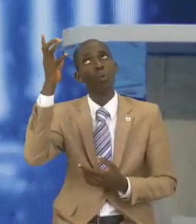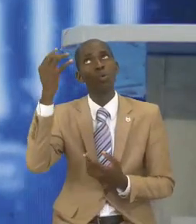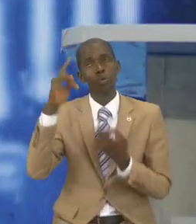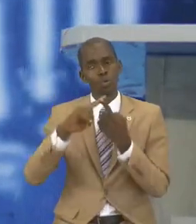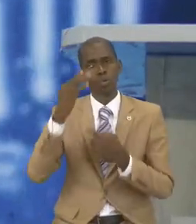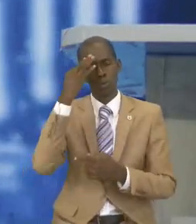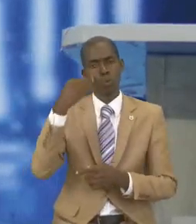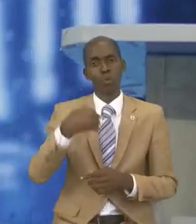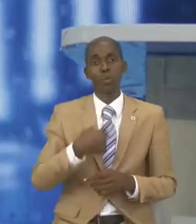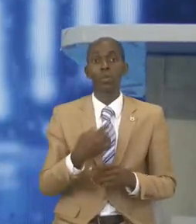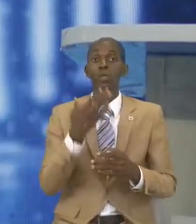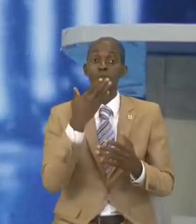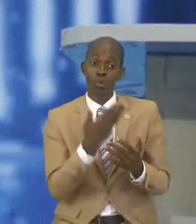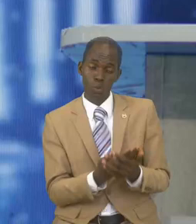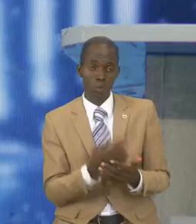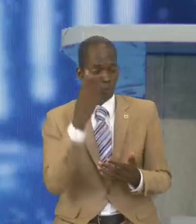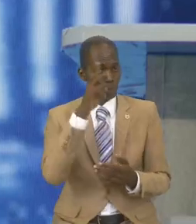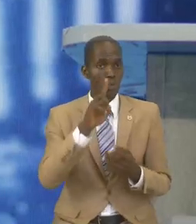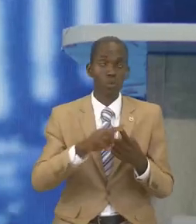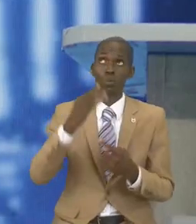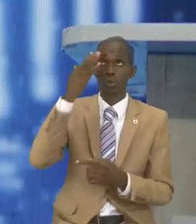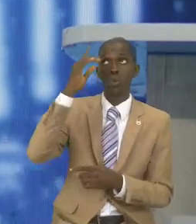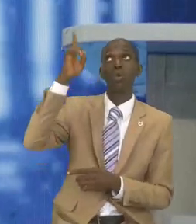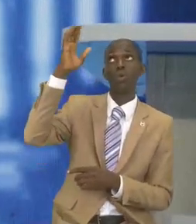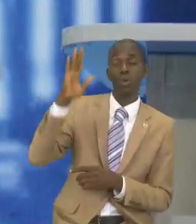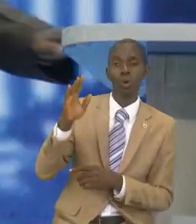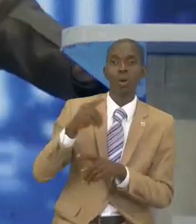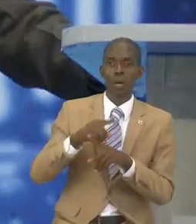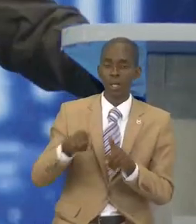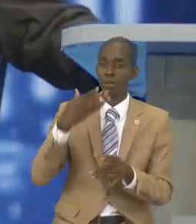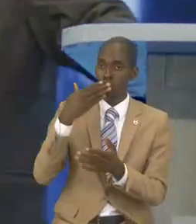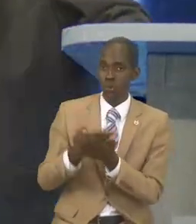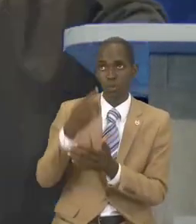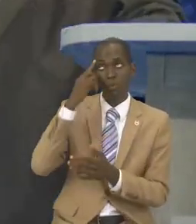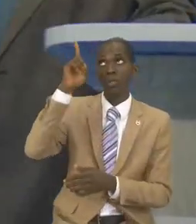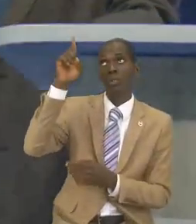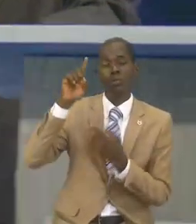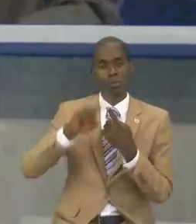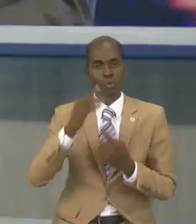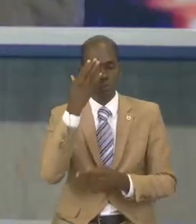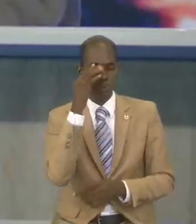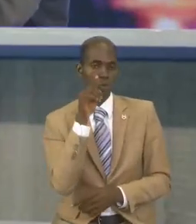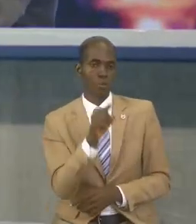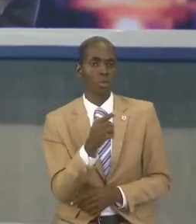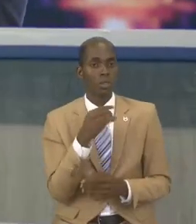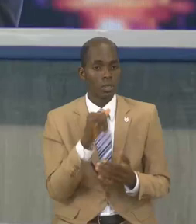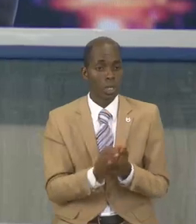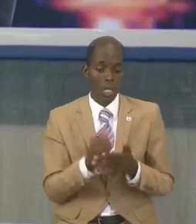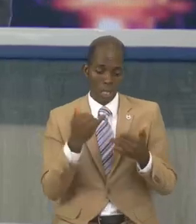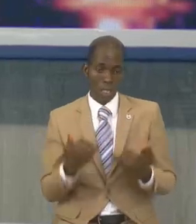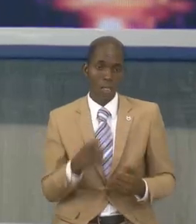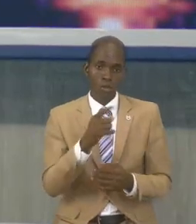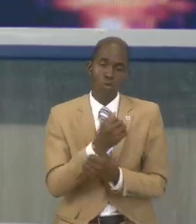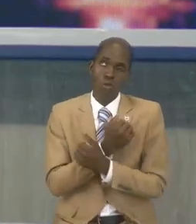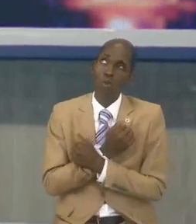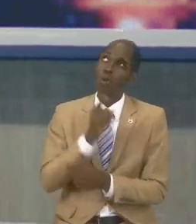connaisse. Une chose est de connaître Dieu, mais autre chose, c'est que Dieu te connaisse. Et disent maintenant, oh, tu l'aimes,